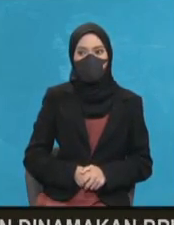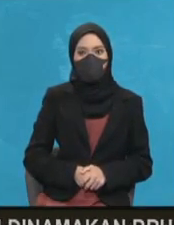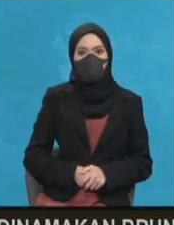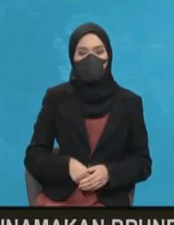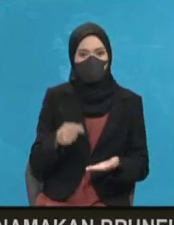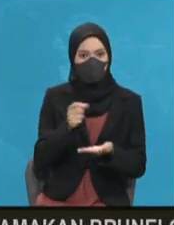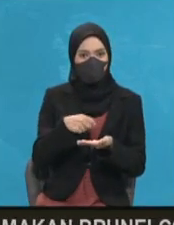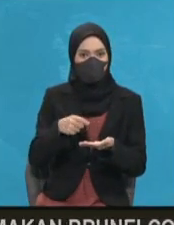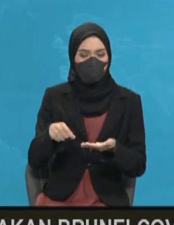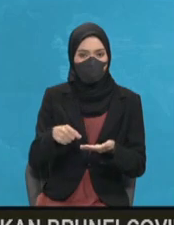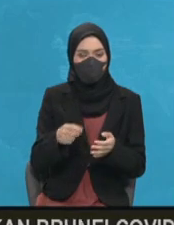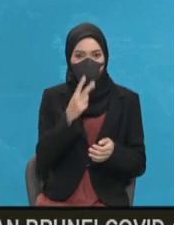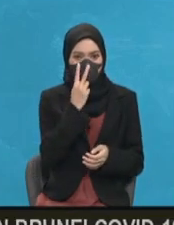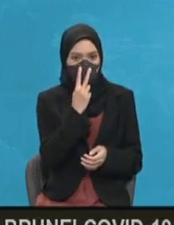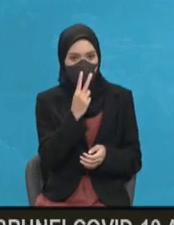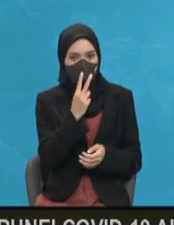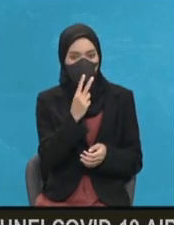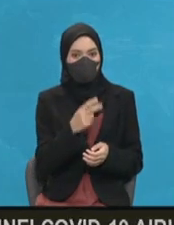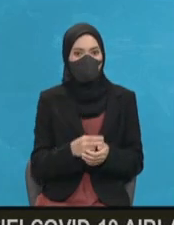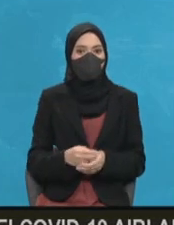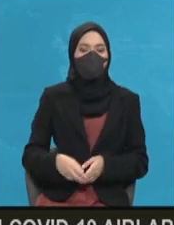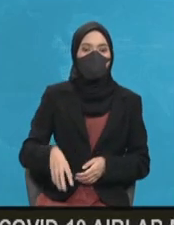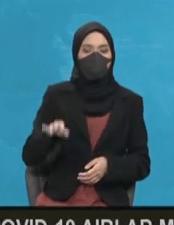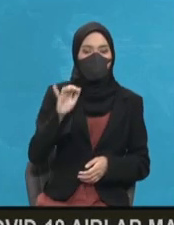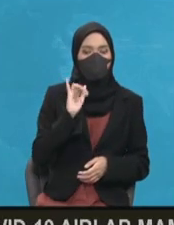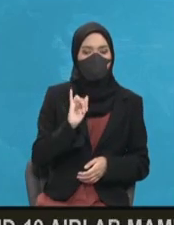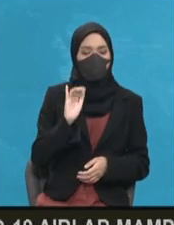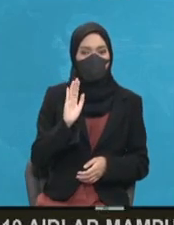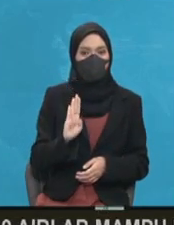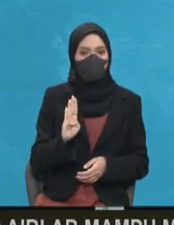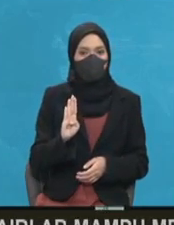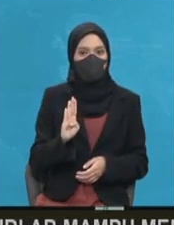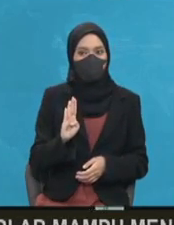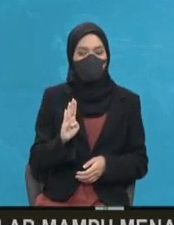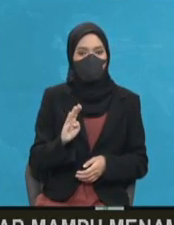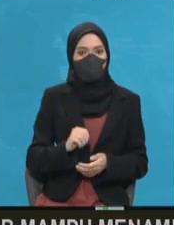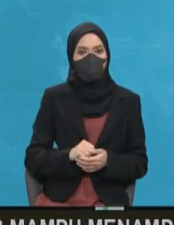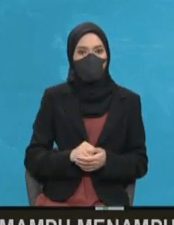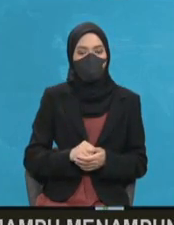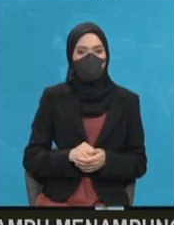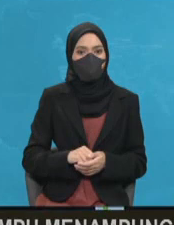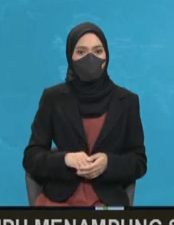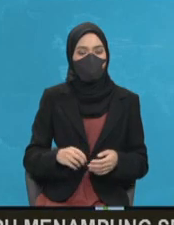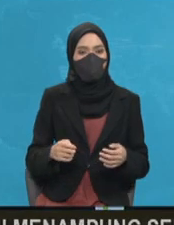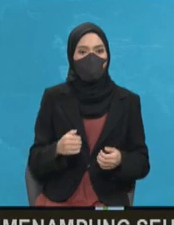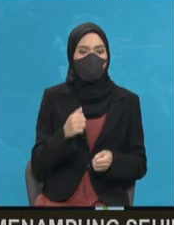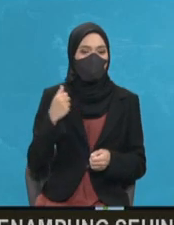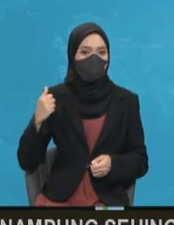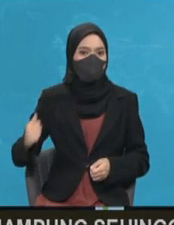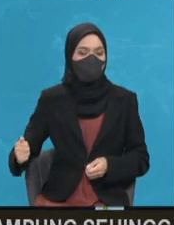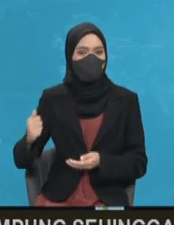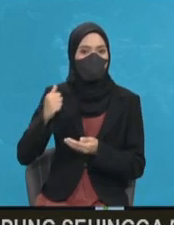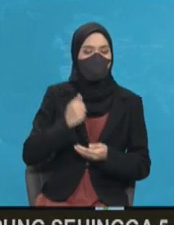Hai penandatanganan disaksikan oleh Tuan yang terutama Datuk razel-razel pesuruhjaya tinggi Malaysia